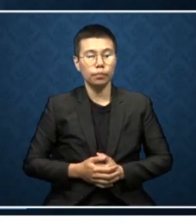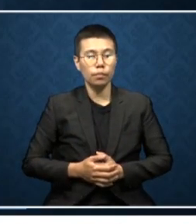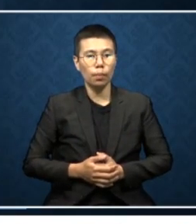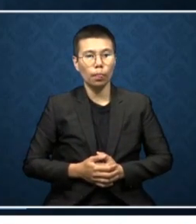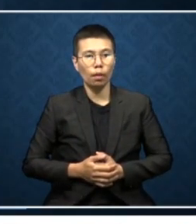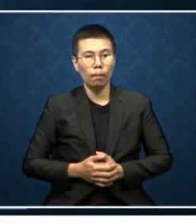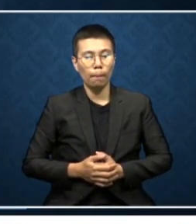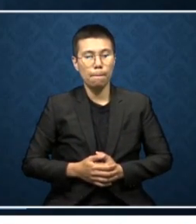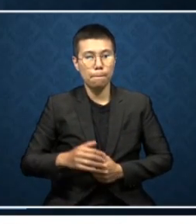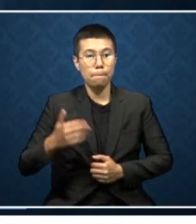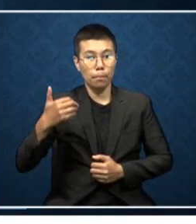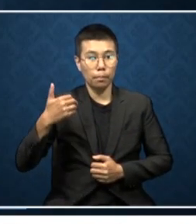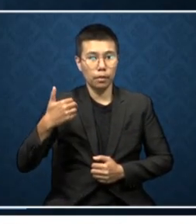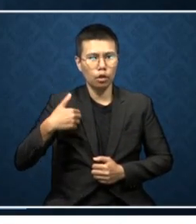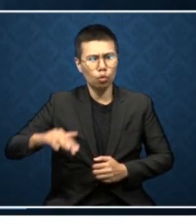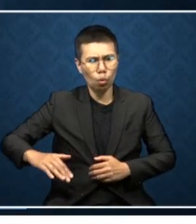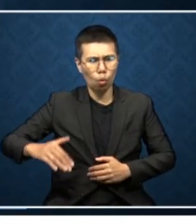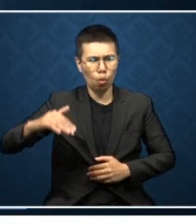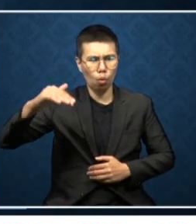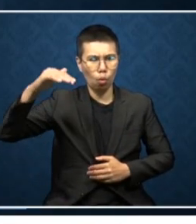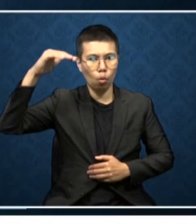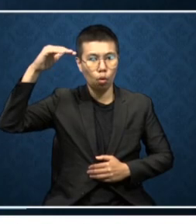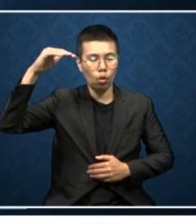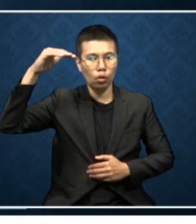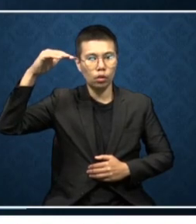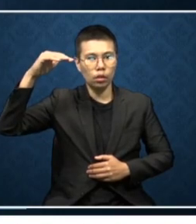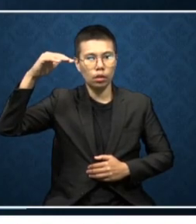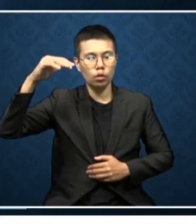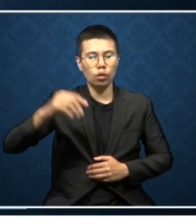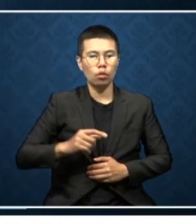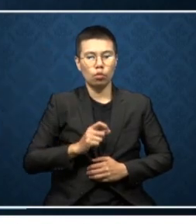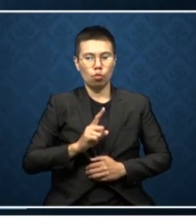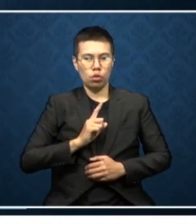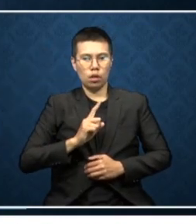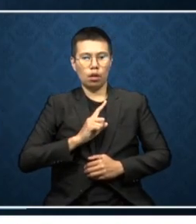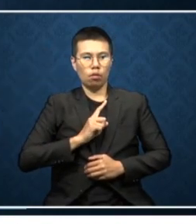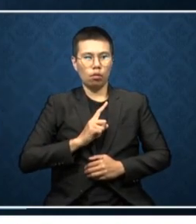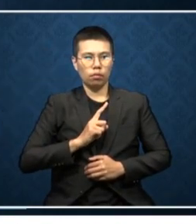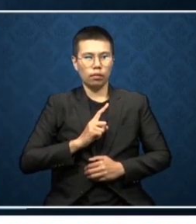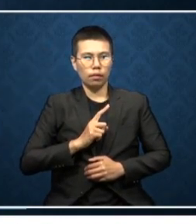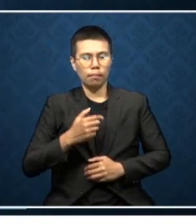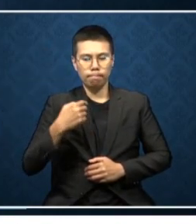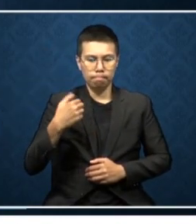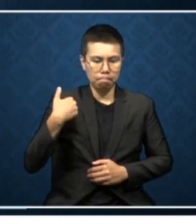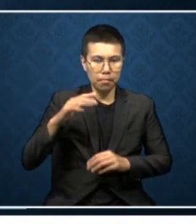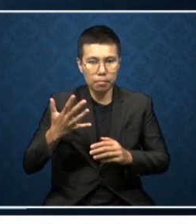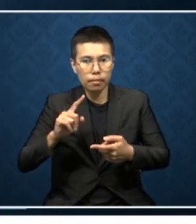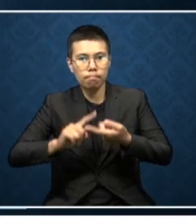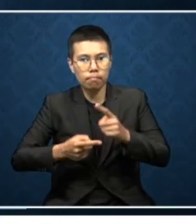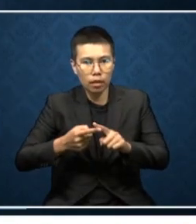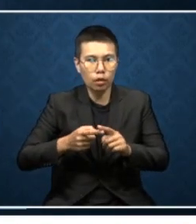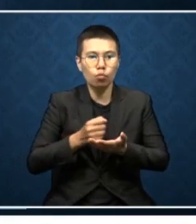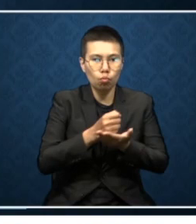จะเติบโตขึ้นมาแบบไร้ทิศทางโตมากับตัวเองโดยไม่มีที่พึ่งทางใจและแบบอย่างที่